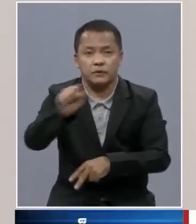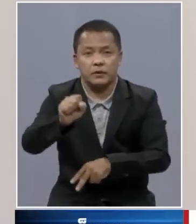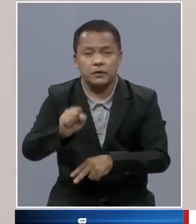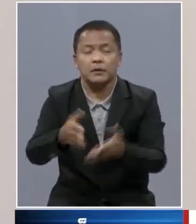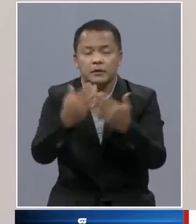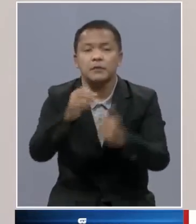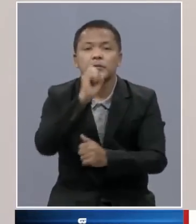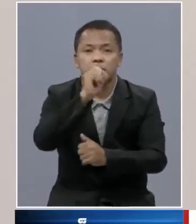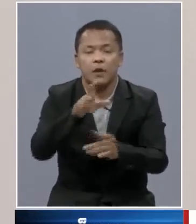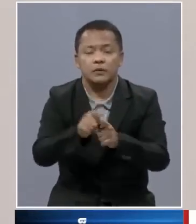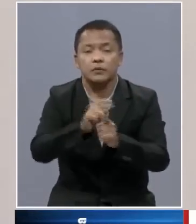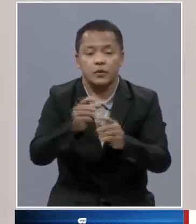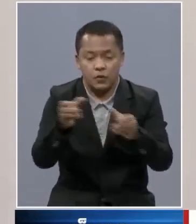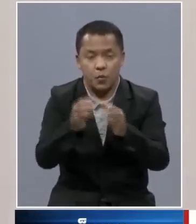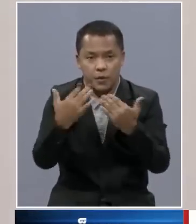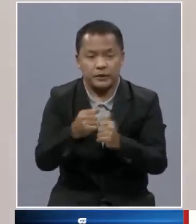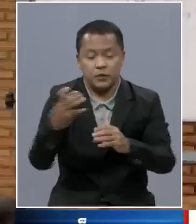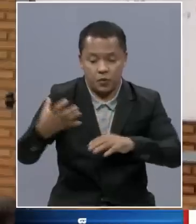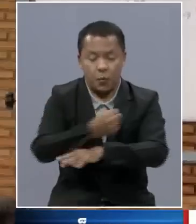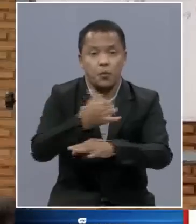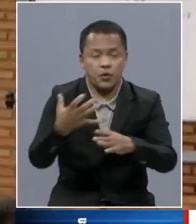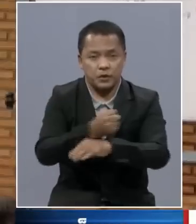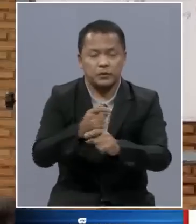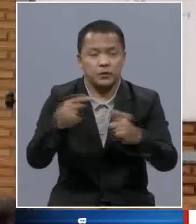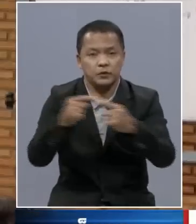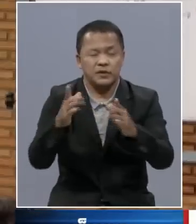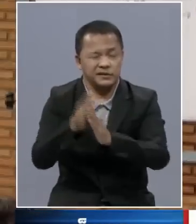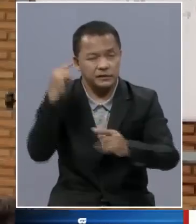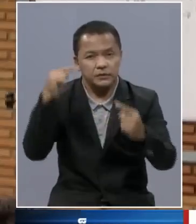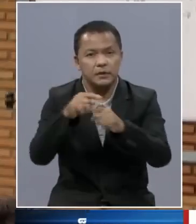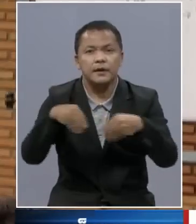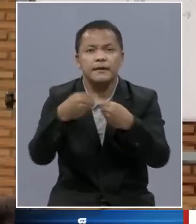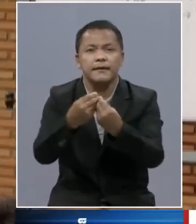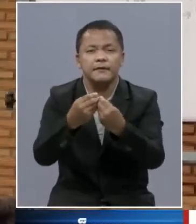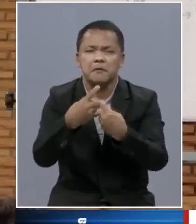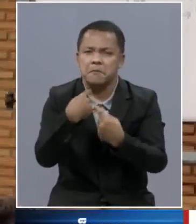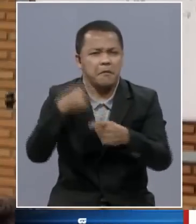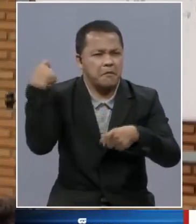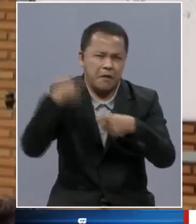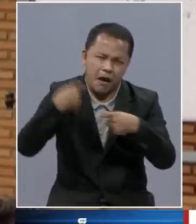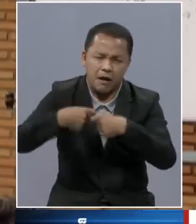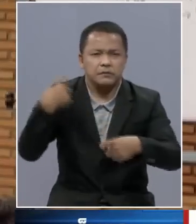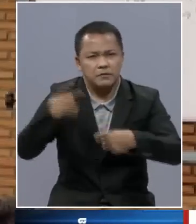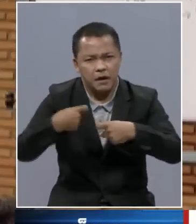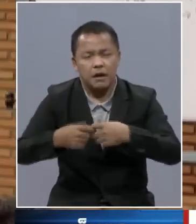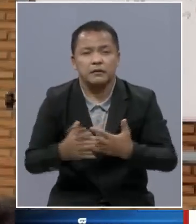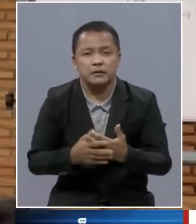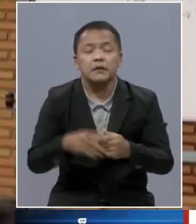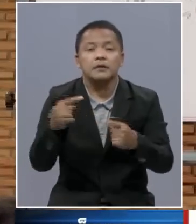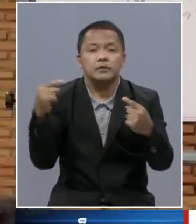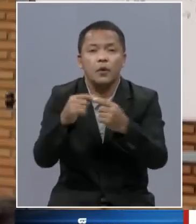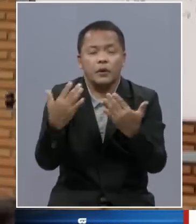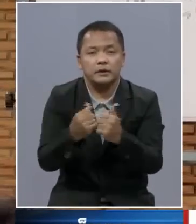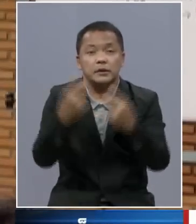หละแล้วก็บอกเลยนะบอกว่าสถานการณ์การเมืองตอนนี้มันตกอยู่ในสถานการณ์ที่ตอบลำบากอ่ะมันยากลำบากเหลือเกินเพราะสถาน